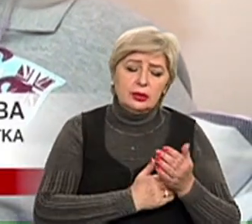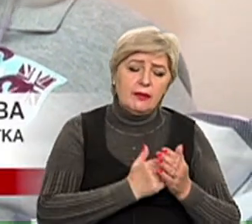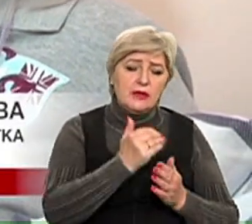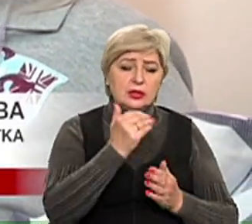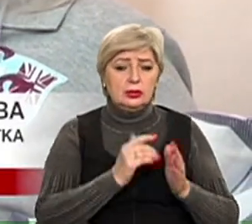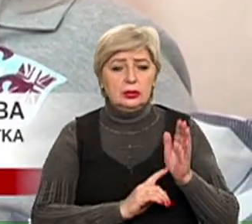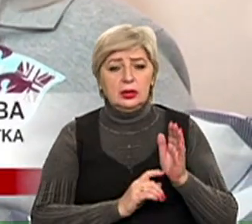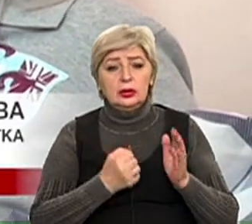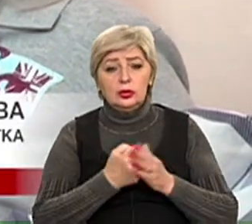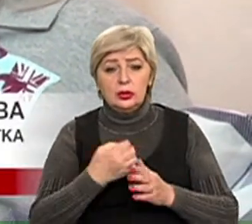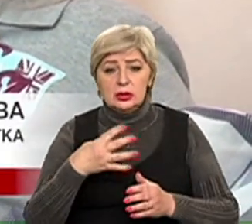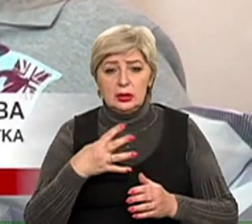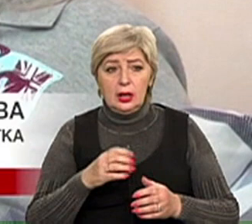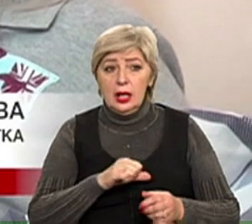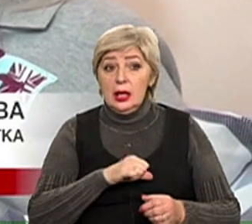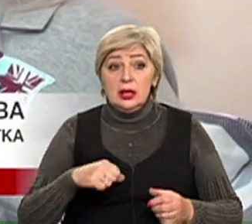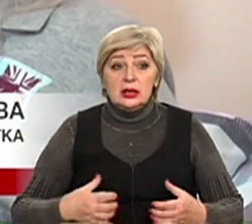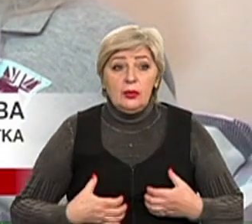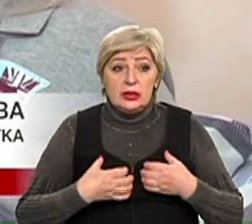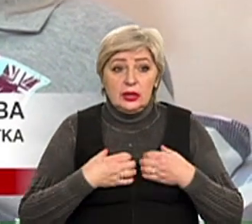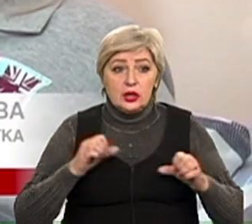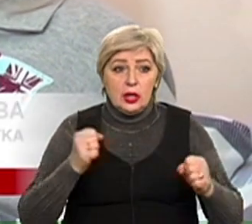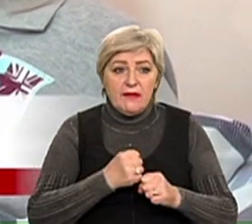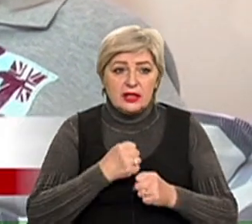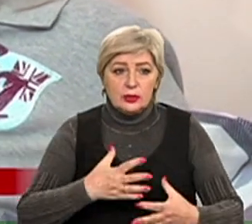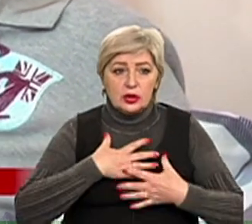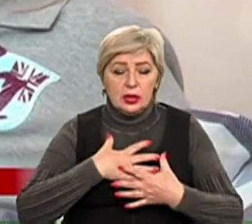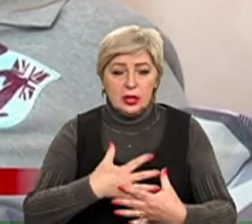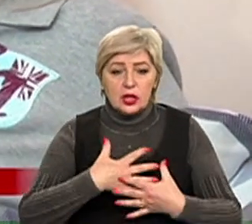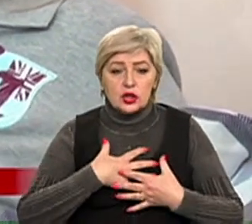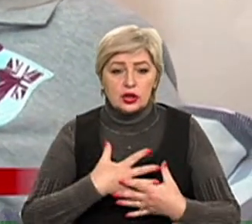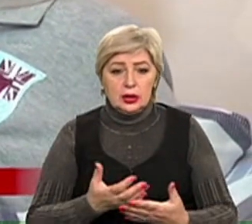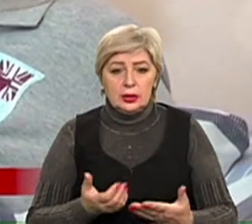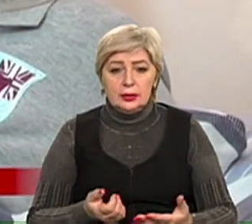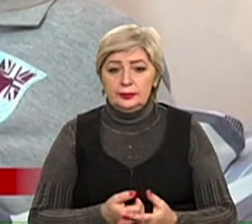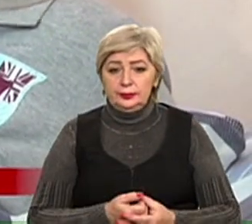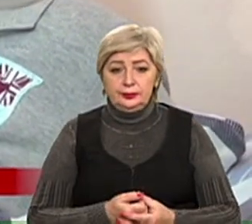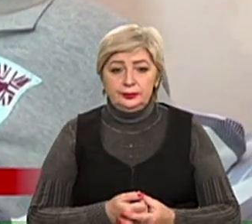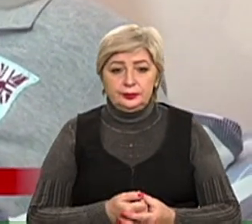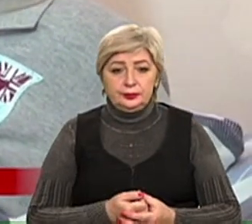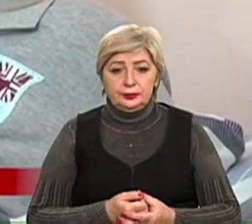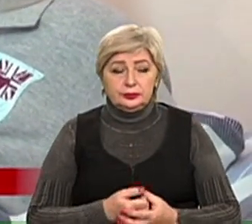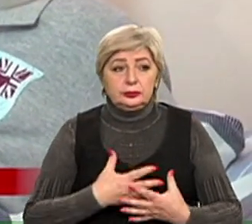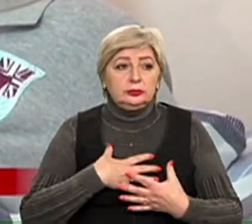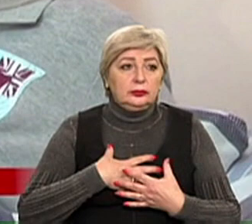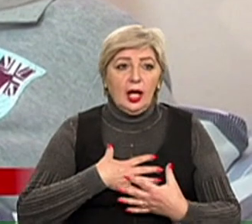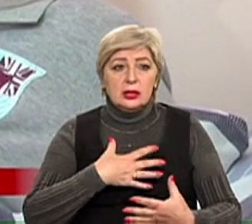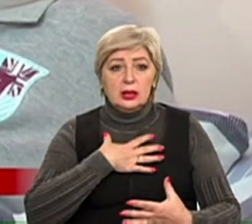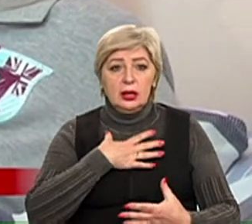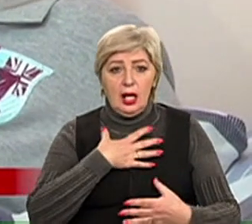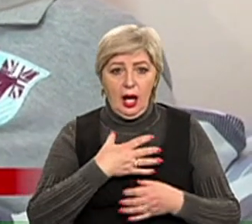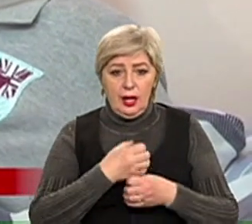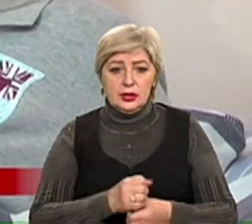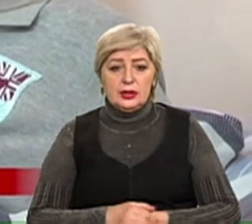40. Дышать не будет. Что самое страшное, это невозможно дышать. Дышать, когда ты не можешь дышать и задыхаешься